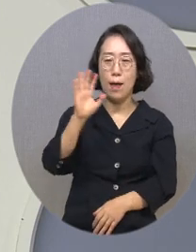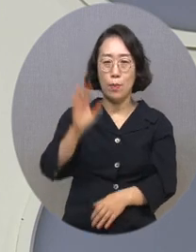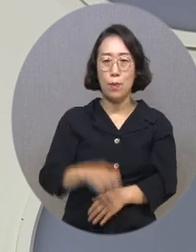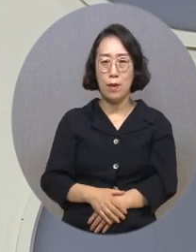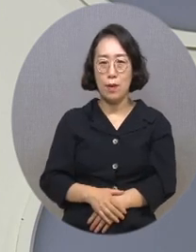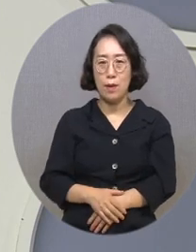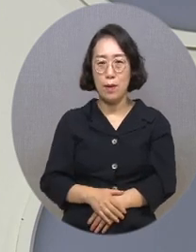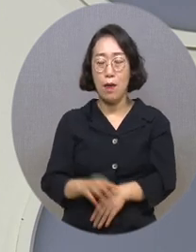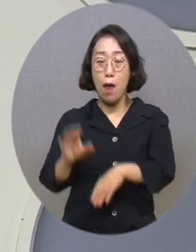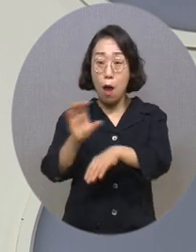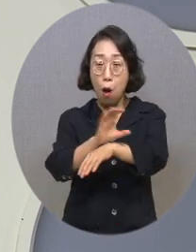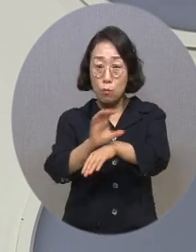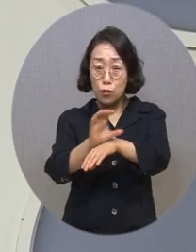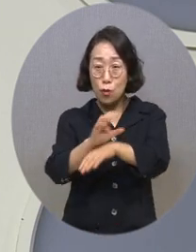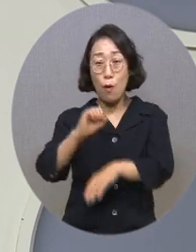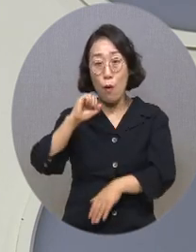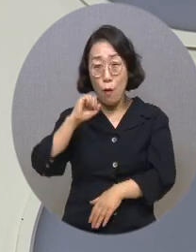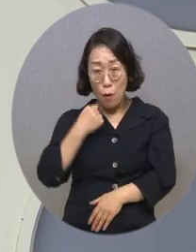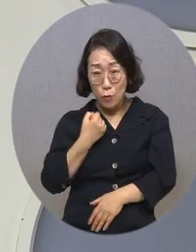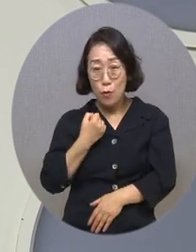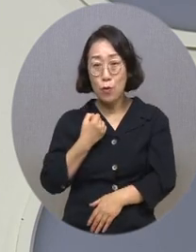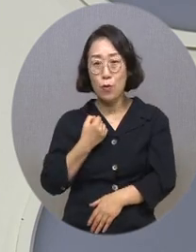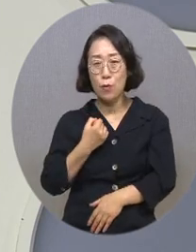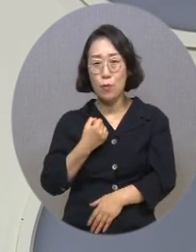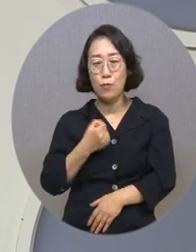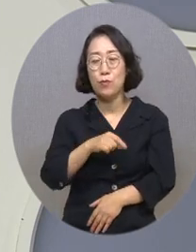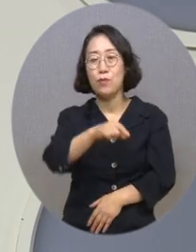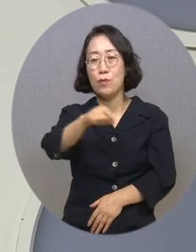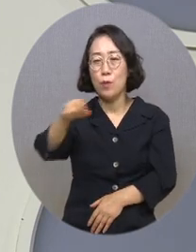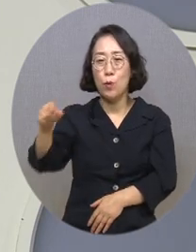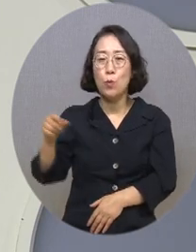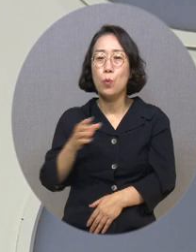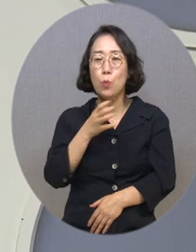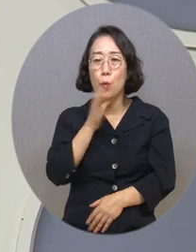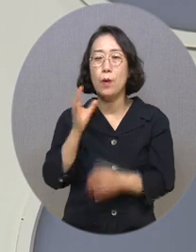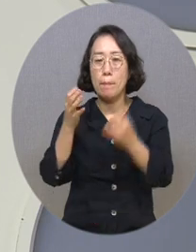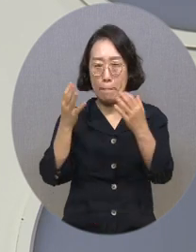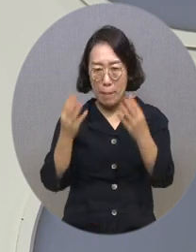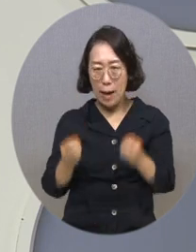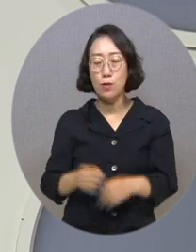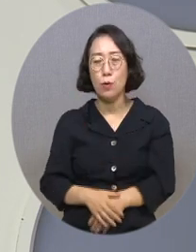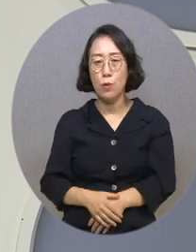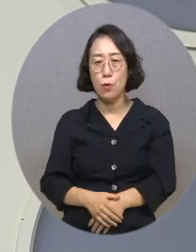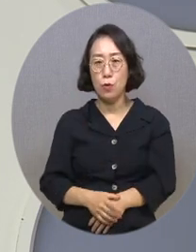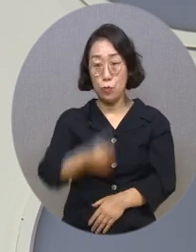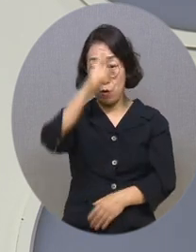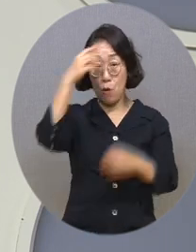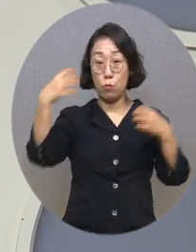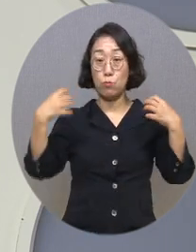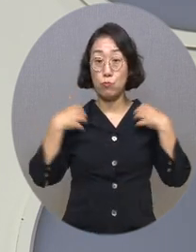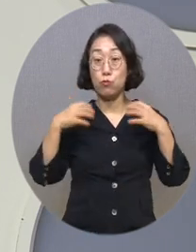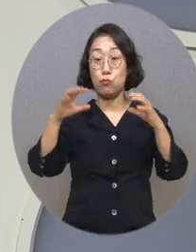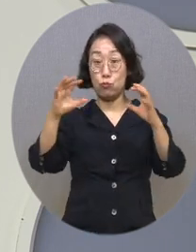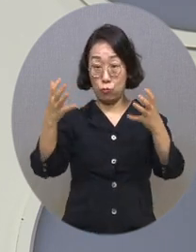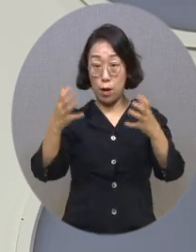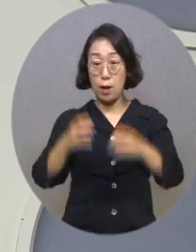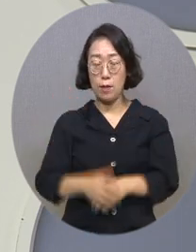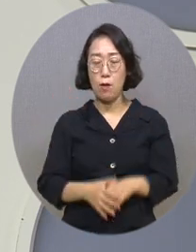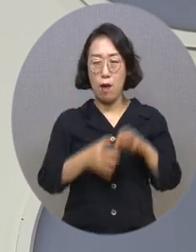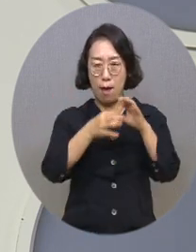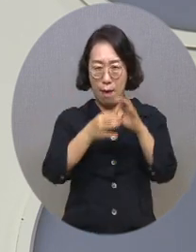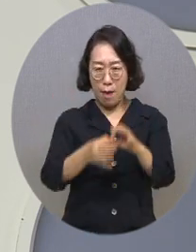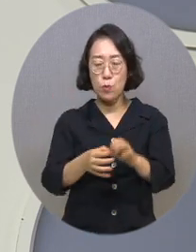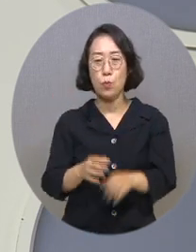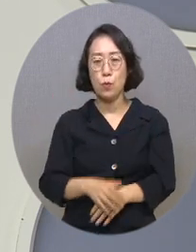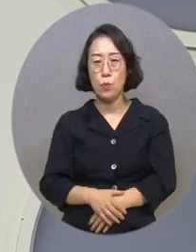이 컴맹이 많은 노인의 시대가 되지 않나. 그래서 국가 차원에서라도 계속 끈질기